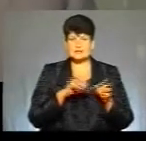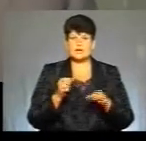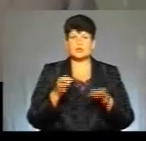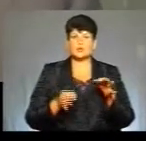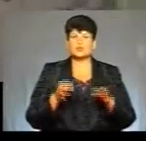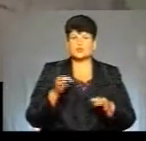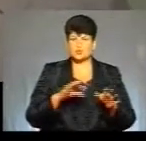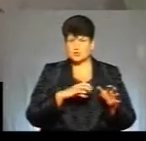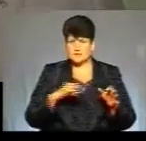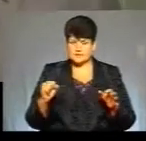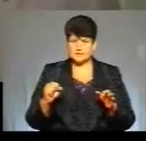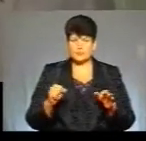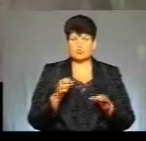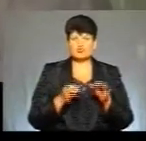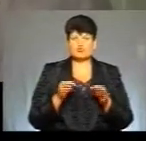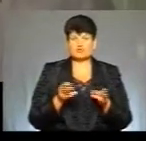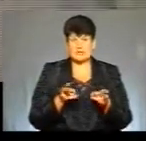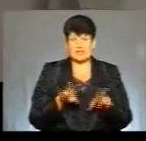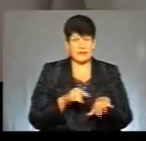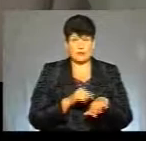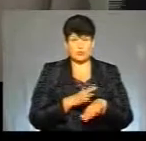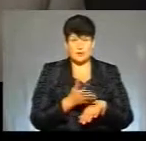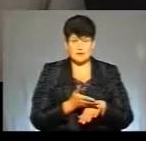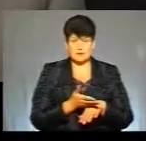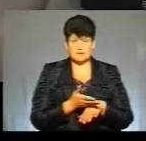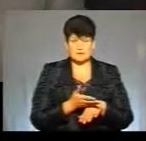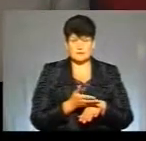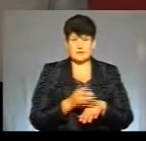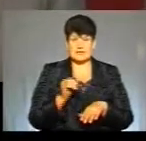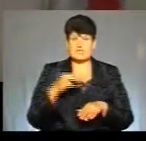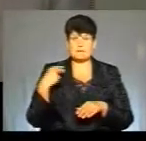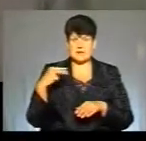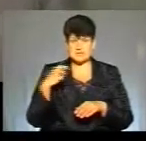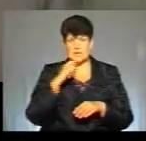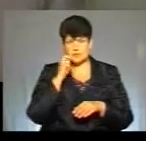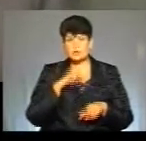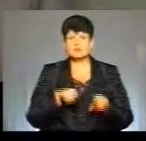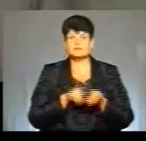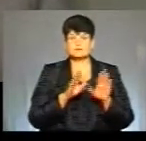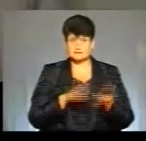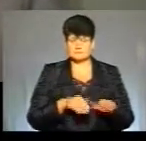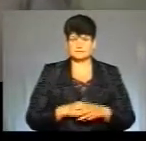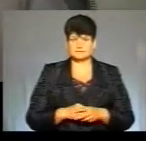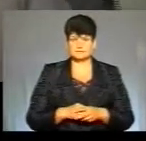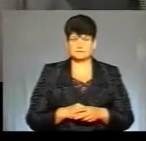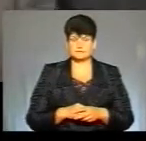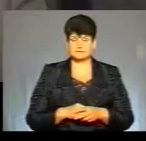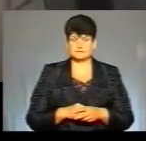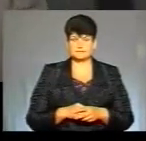суддів. Бо у суддів лишилася ж недоторканність і з президента України. А